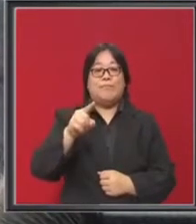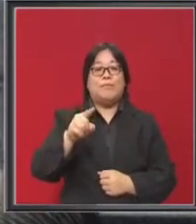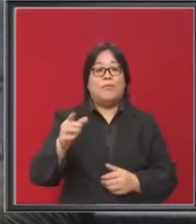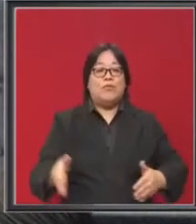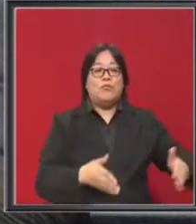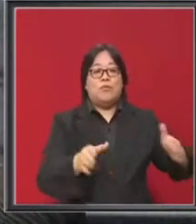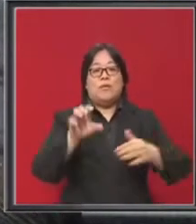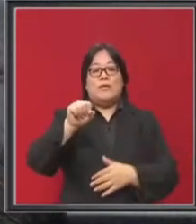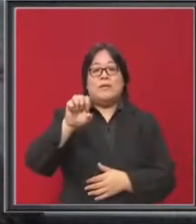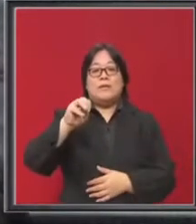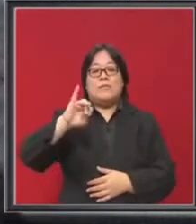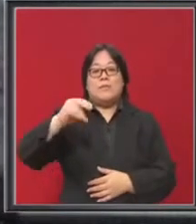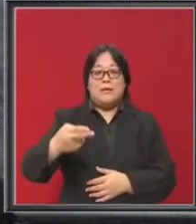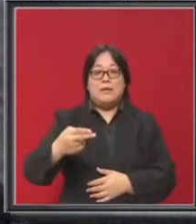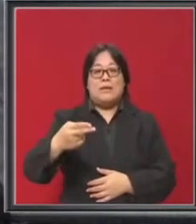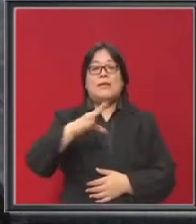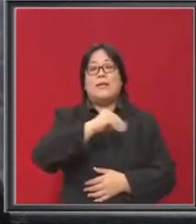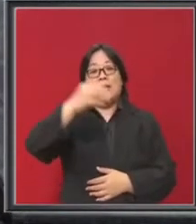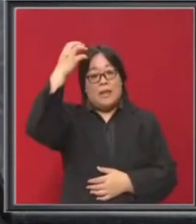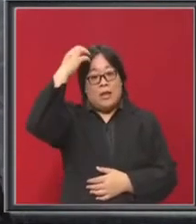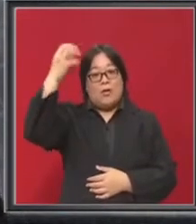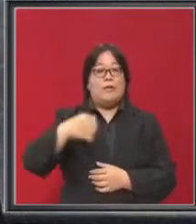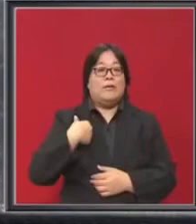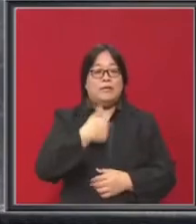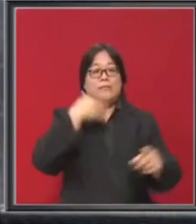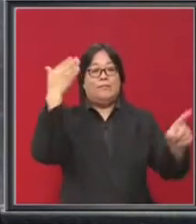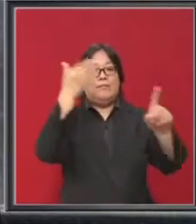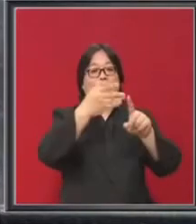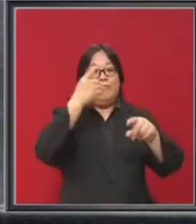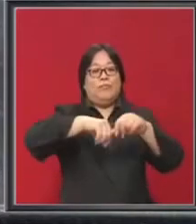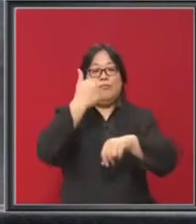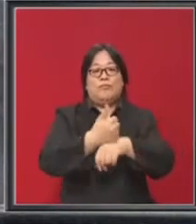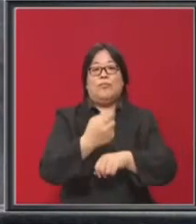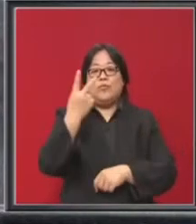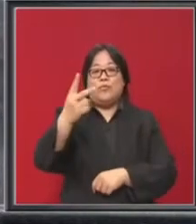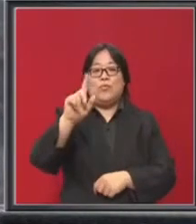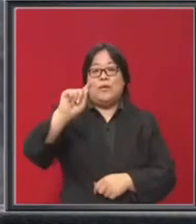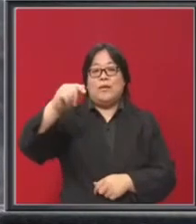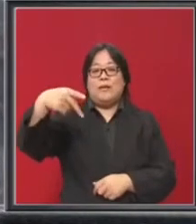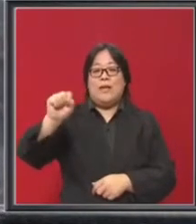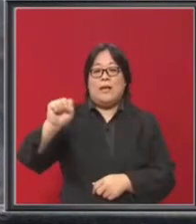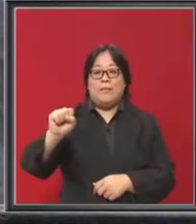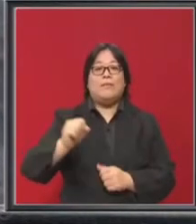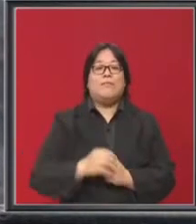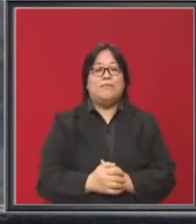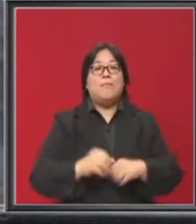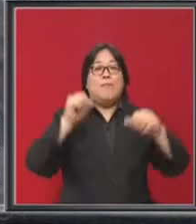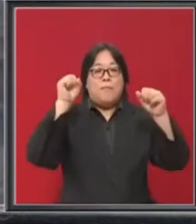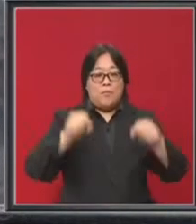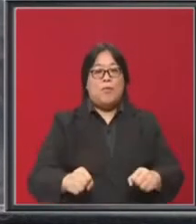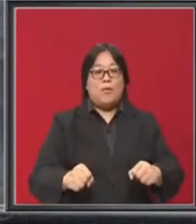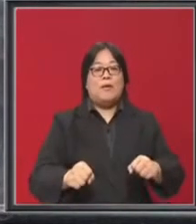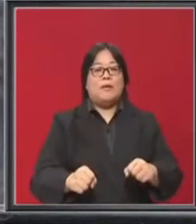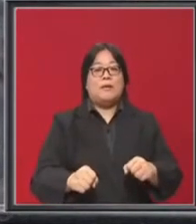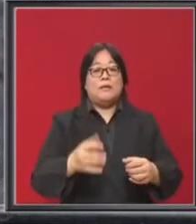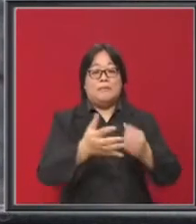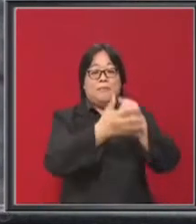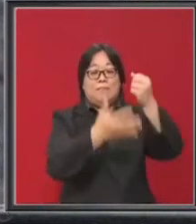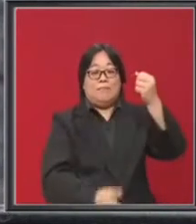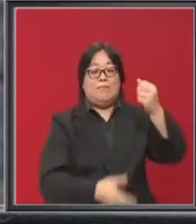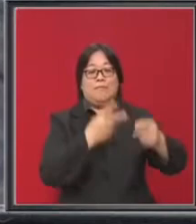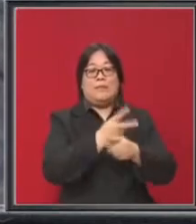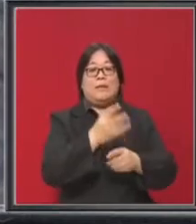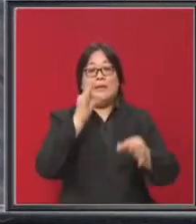Sungai semuanya dan sungai selango kita masa untuk Bene Duo Tabs yang mampu menampung sekiranya